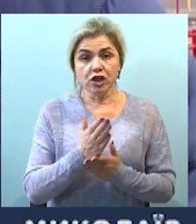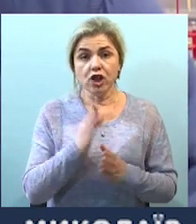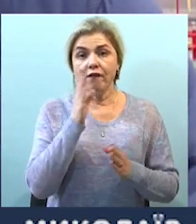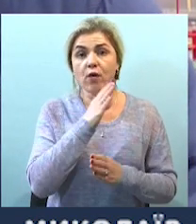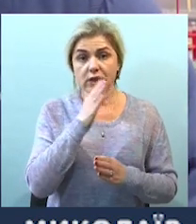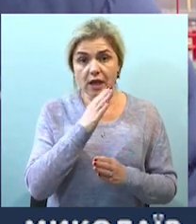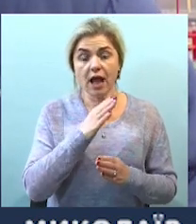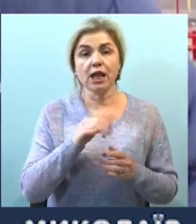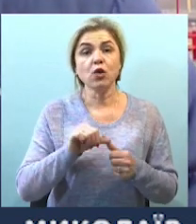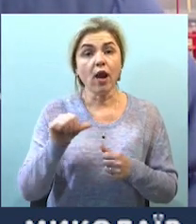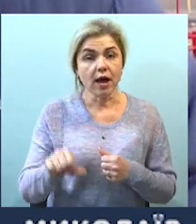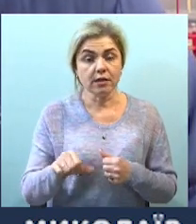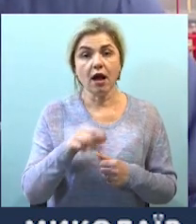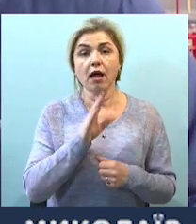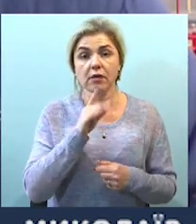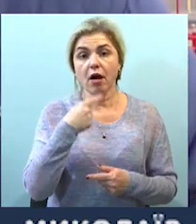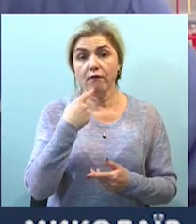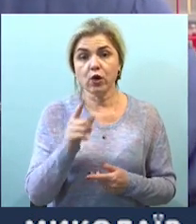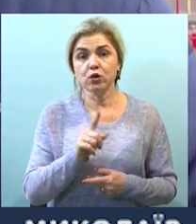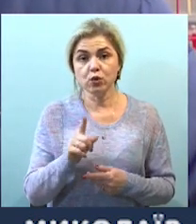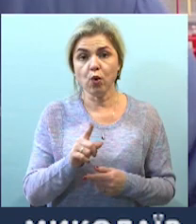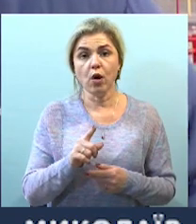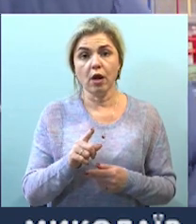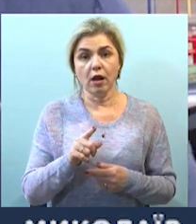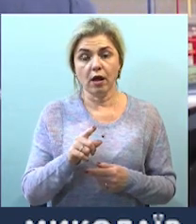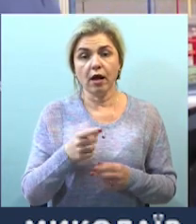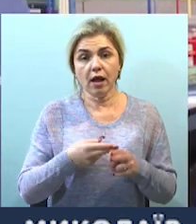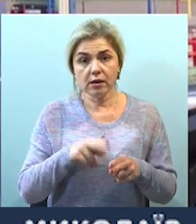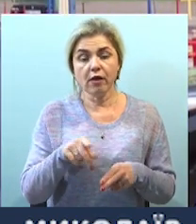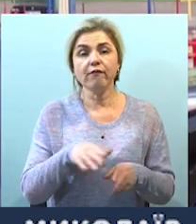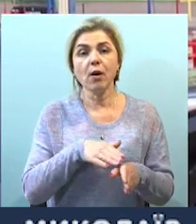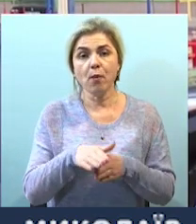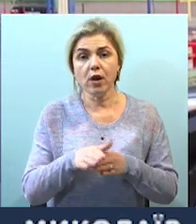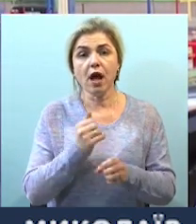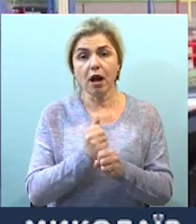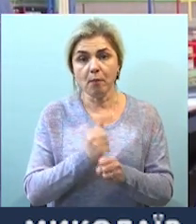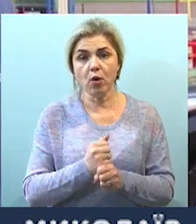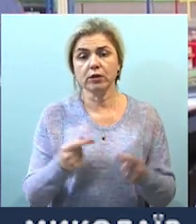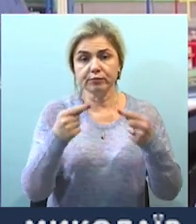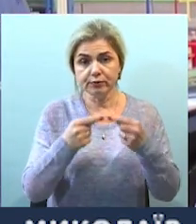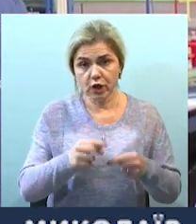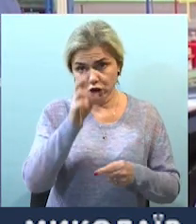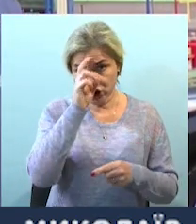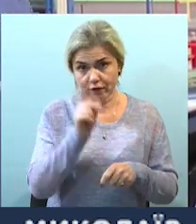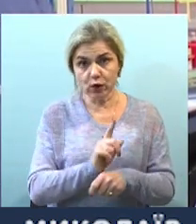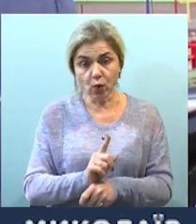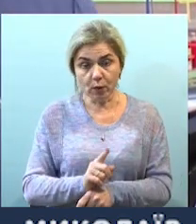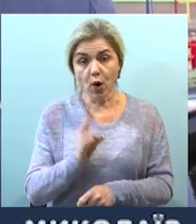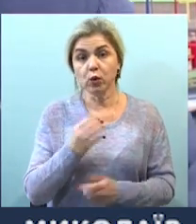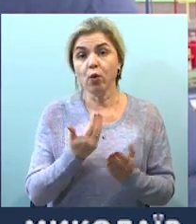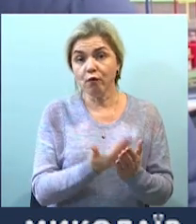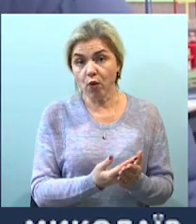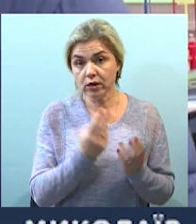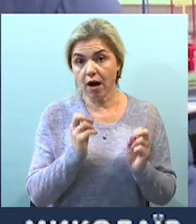гідроізоляції. Вона стверджувала, що зворотня посипка з пошаровим ущільненням здійснювалася згідно з державними нормами. Але ось, як